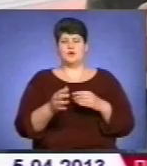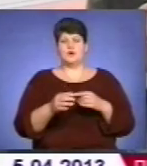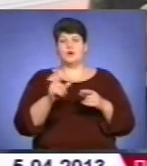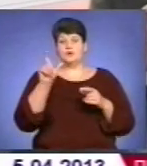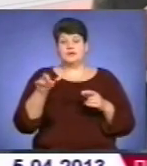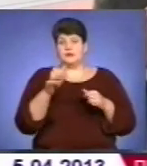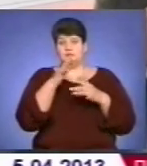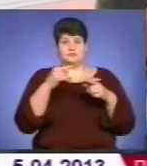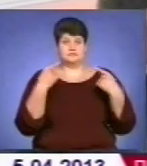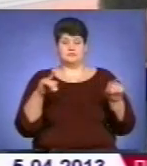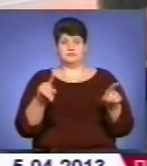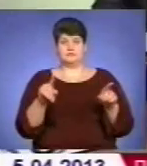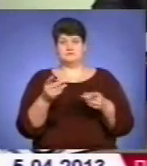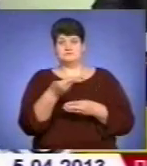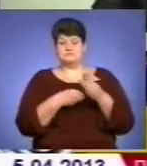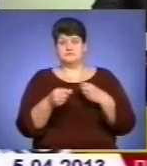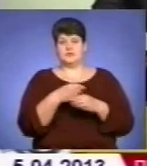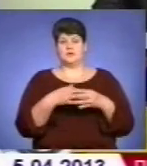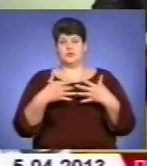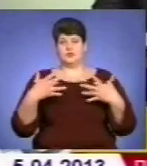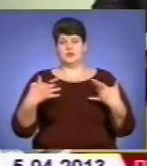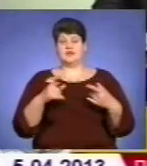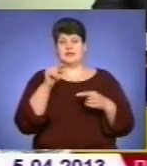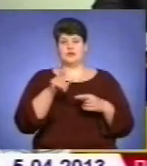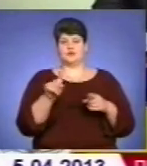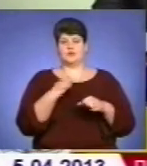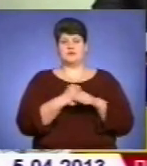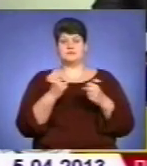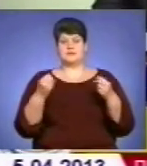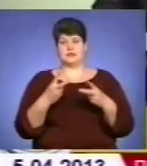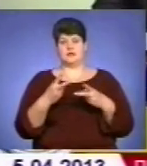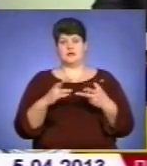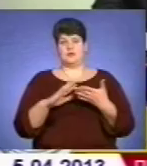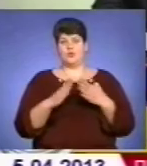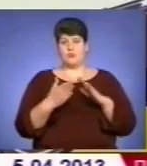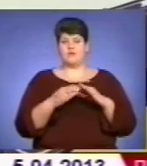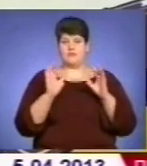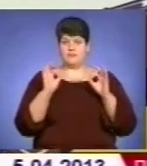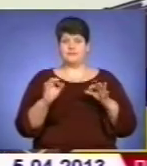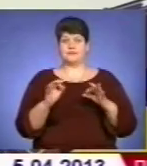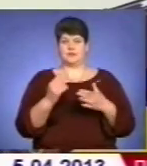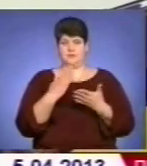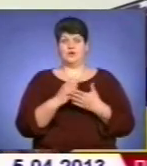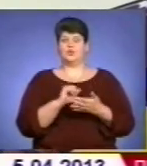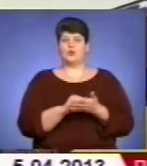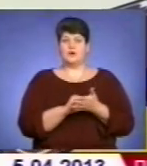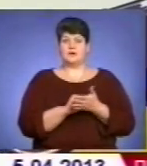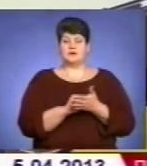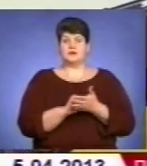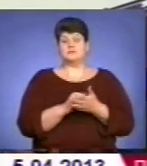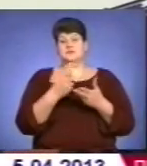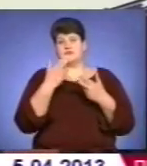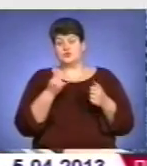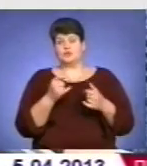може відрізнити підроблену продукцію від тої, що виробляють у спеціалізованих цехах та мають на це відповідні документи. Зазвичай